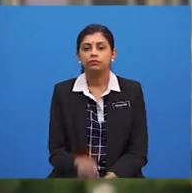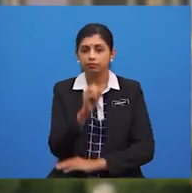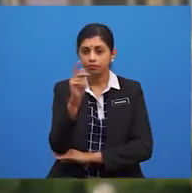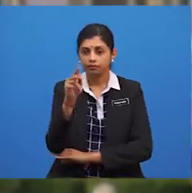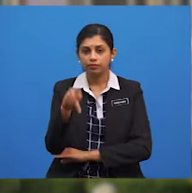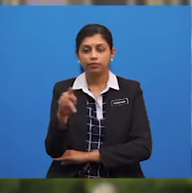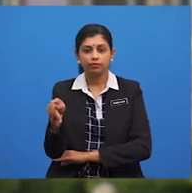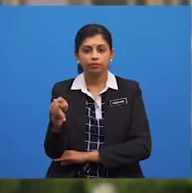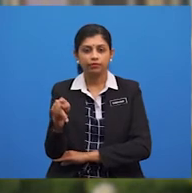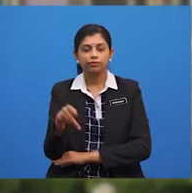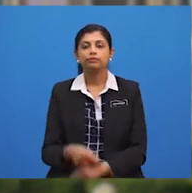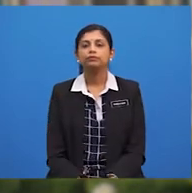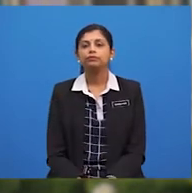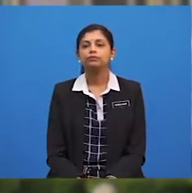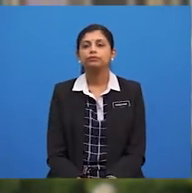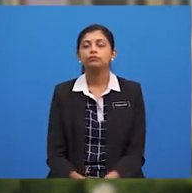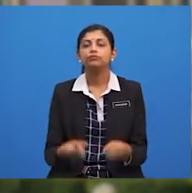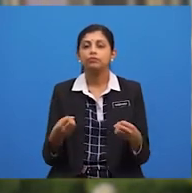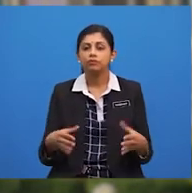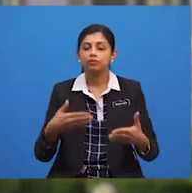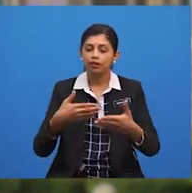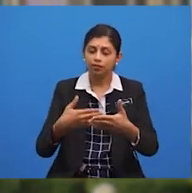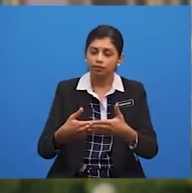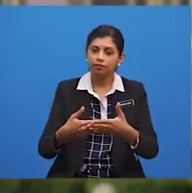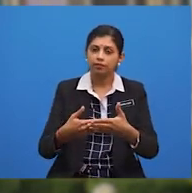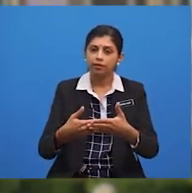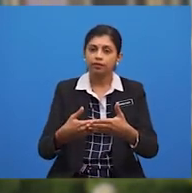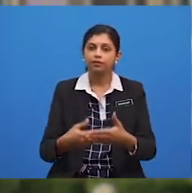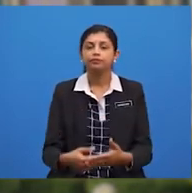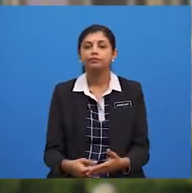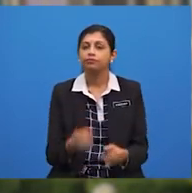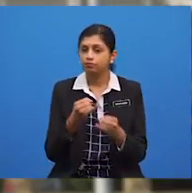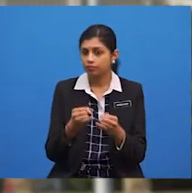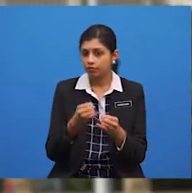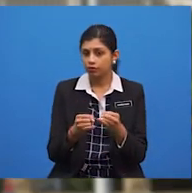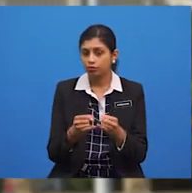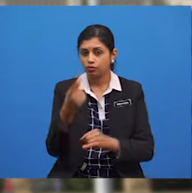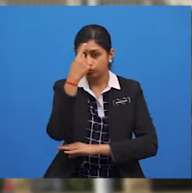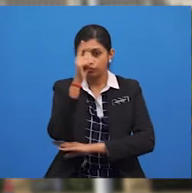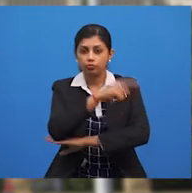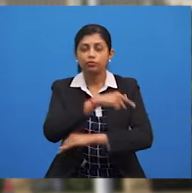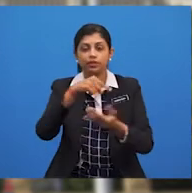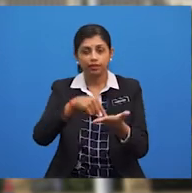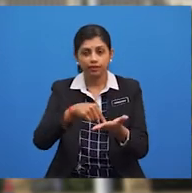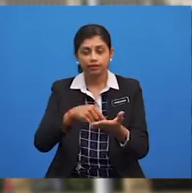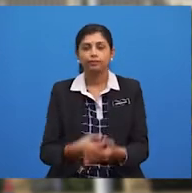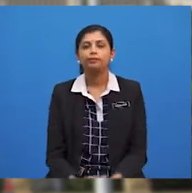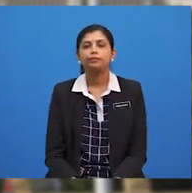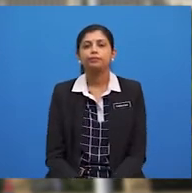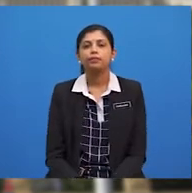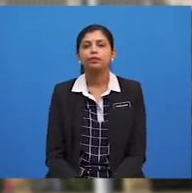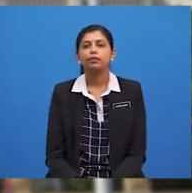Baiklah pelajar, nampaknya kita telah sampai ke penghujung rancangan. Cikgu akan membuat